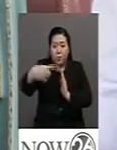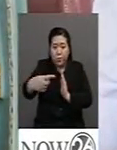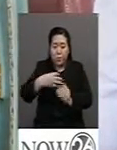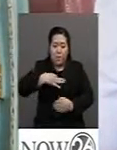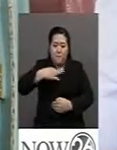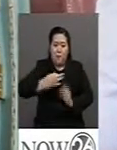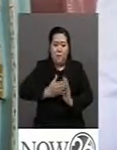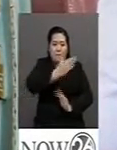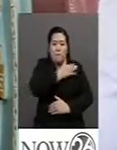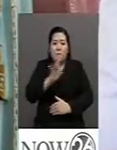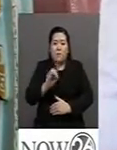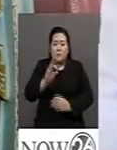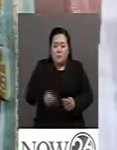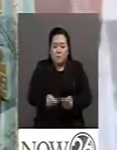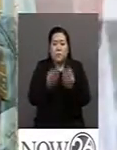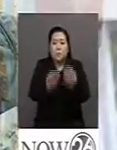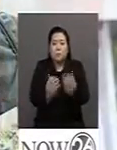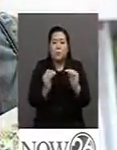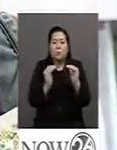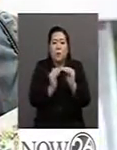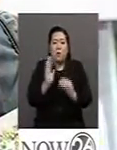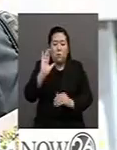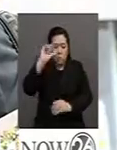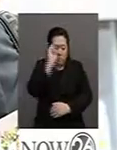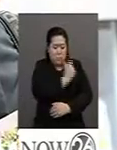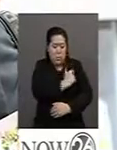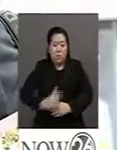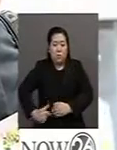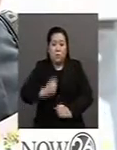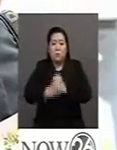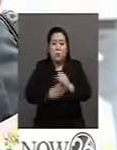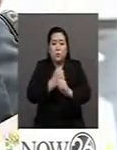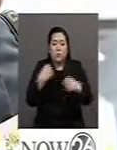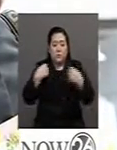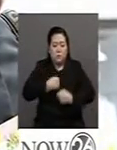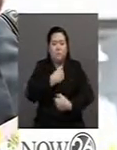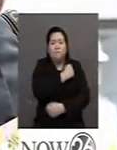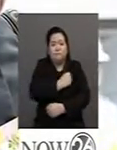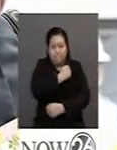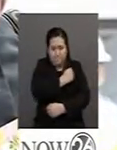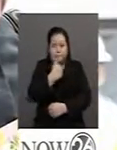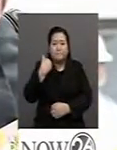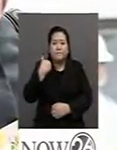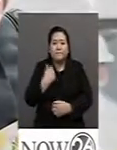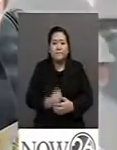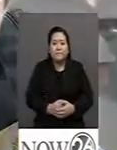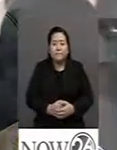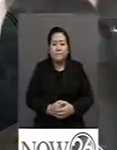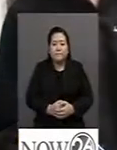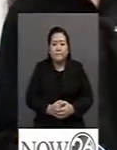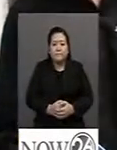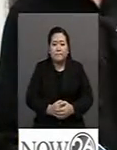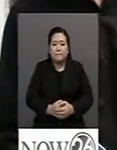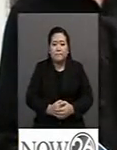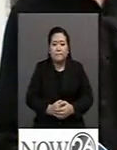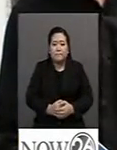ตรพระ89รูปเท่าพระชนมพรรษาแต่งกายเครื่องแบบเครื่องยศไว้ทุกข์ค่ะ แล้วก็ในวันเดียวกันนะครับพระเจ้าหลานเธอพระอง